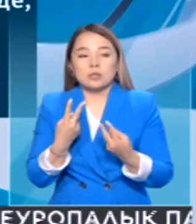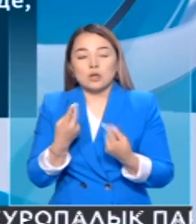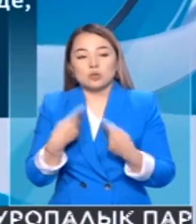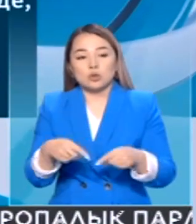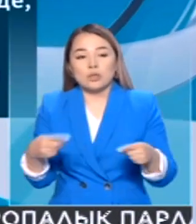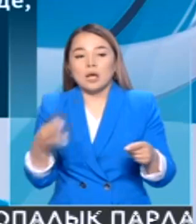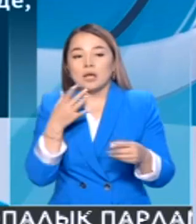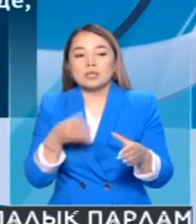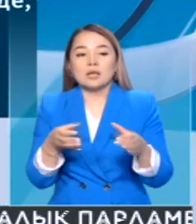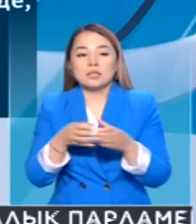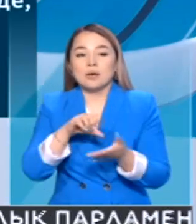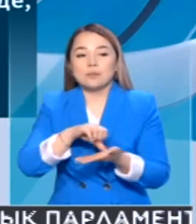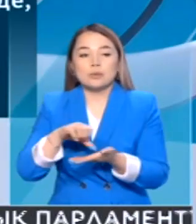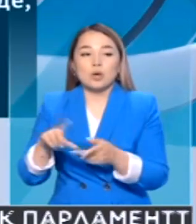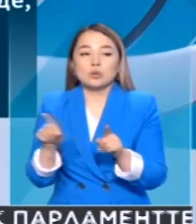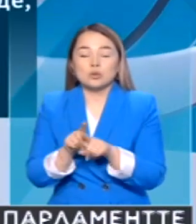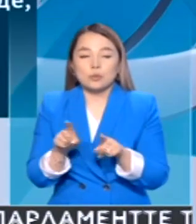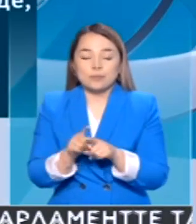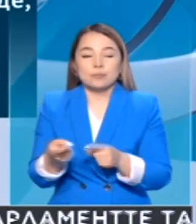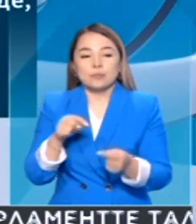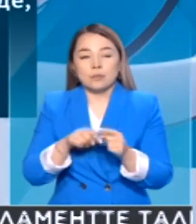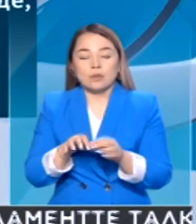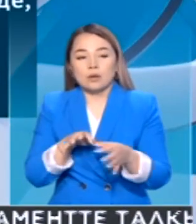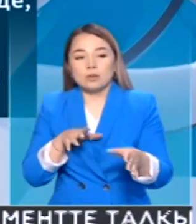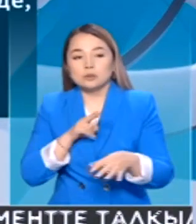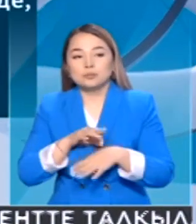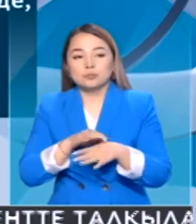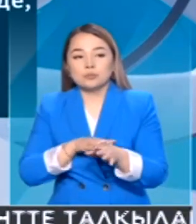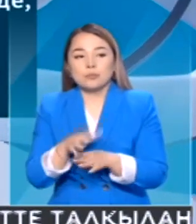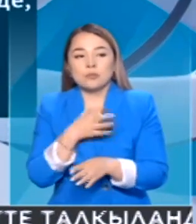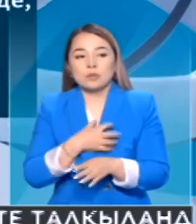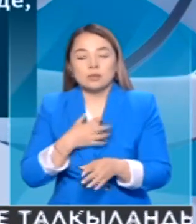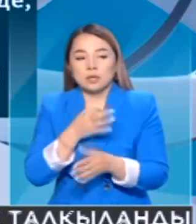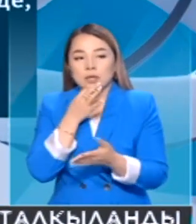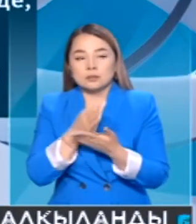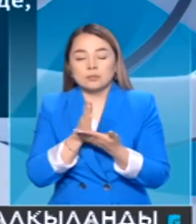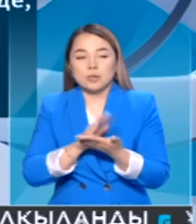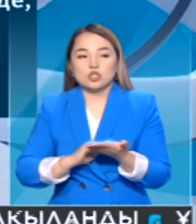интеграциялық жоба шеңберіндегі бастамалардың ара жігін ажырату аса маңызды делінген жазбада.